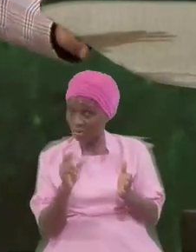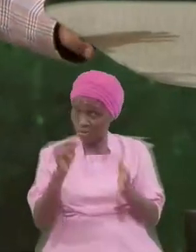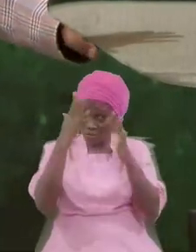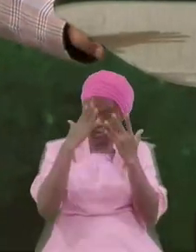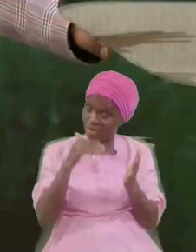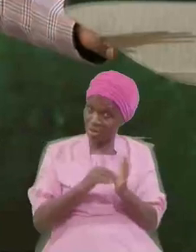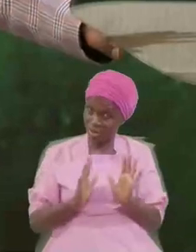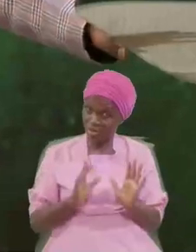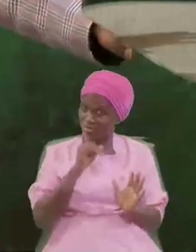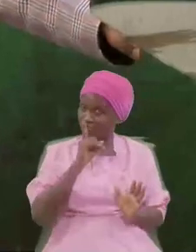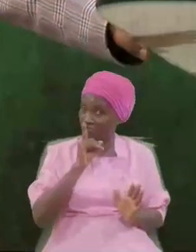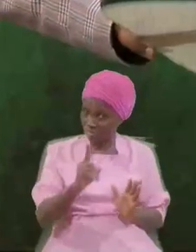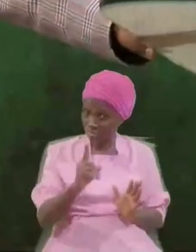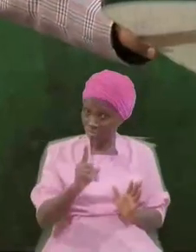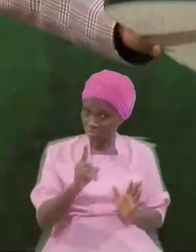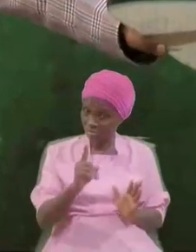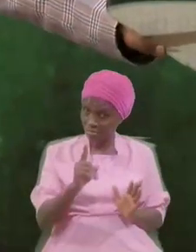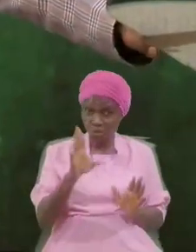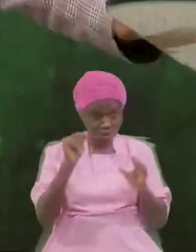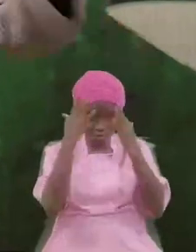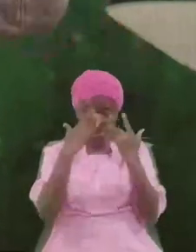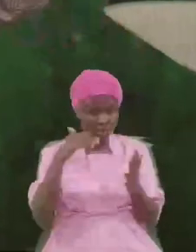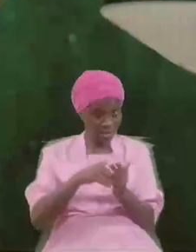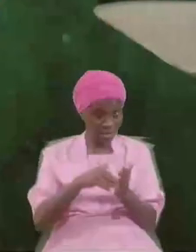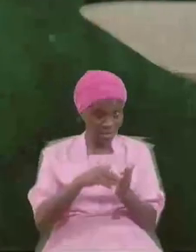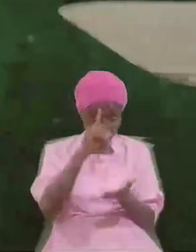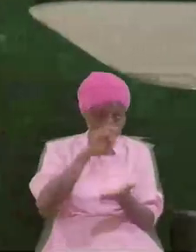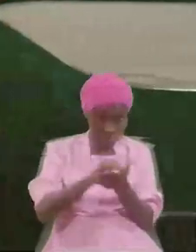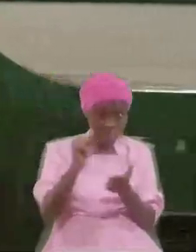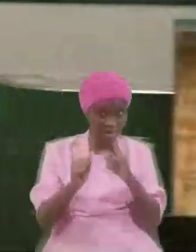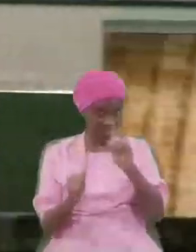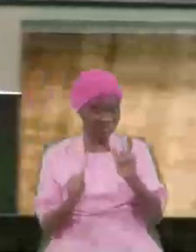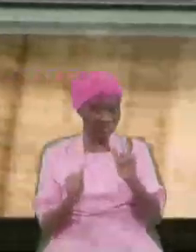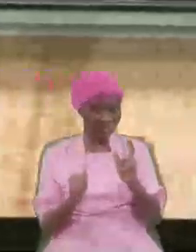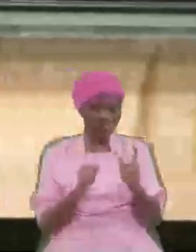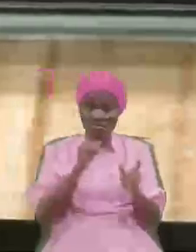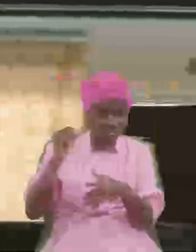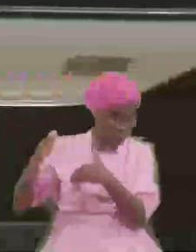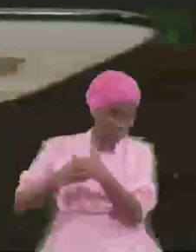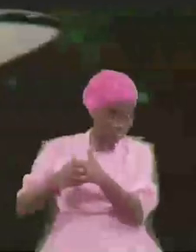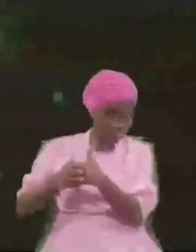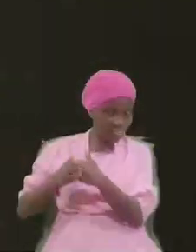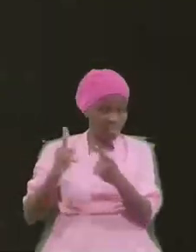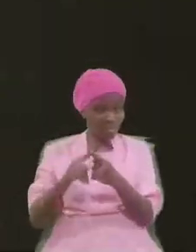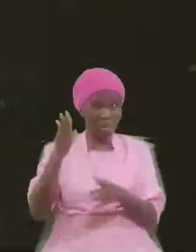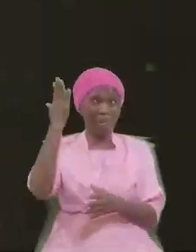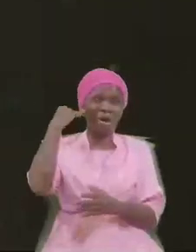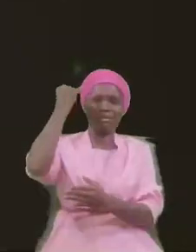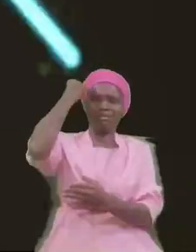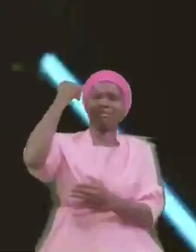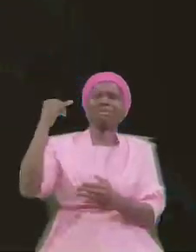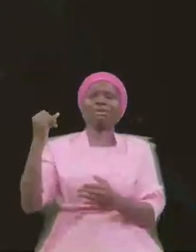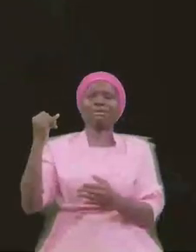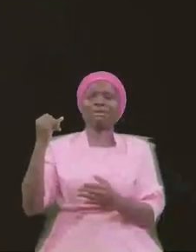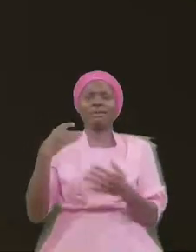pas de soucis, pas de tristesse, pas de retourner aux idées